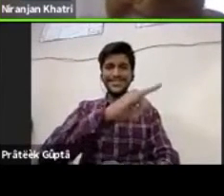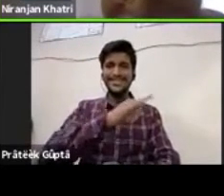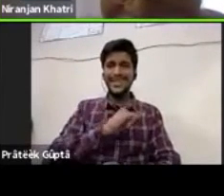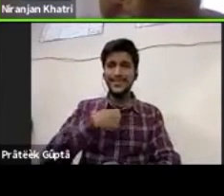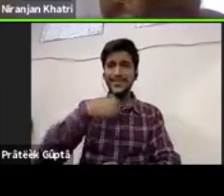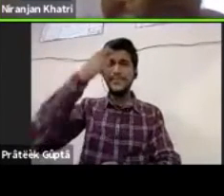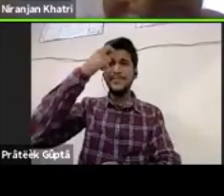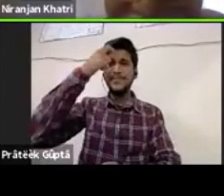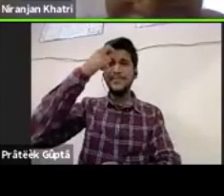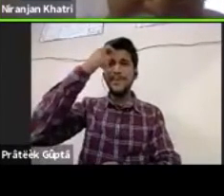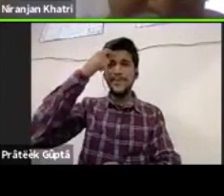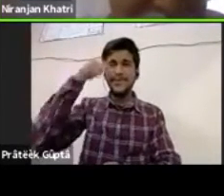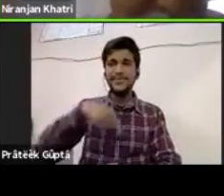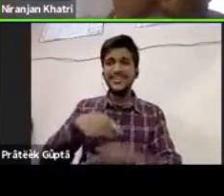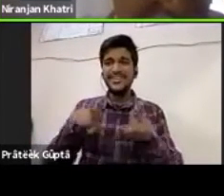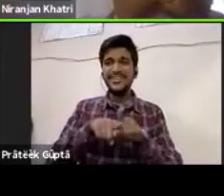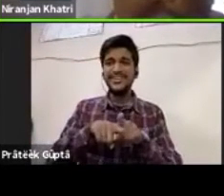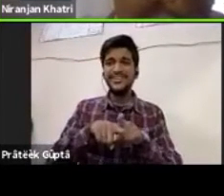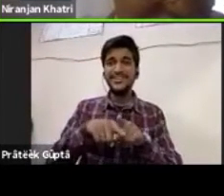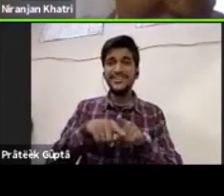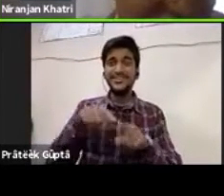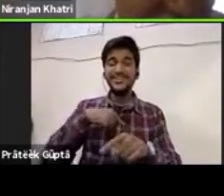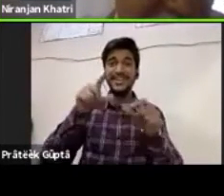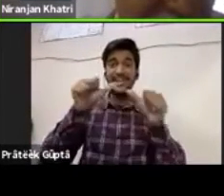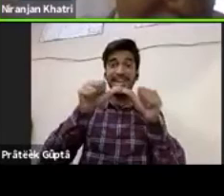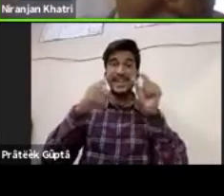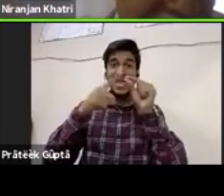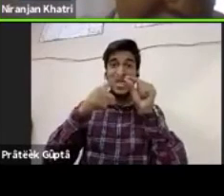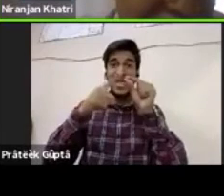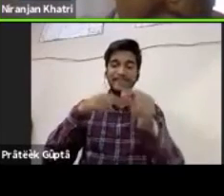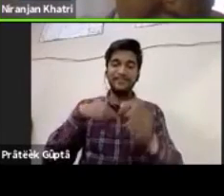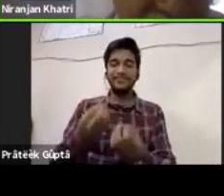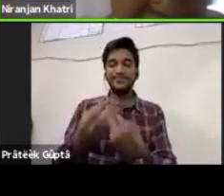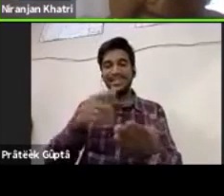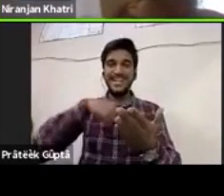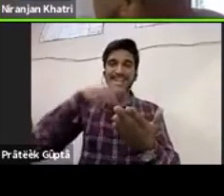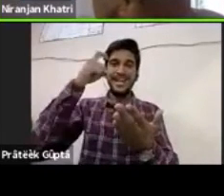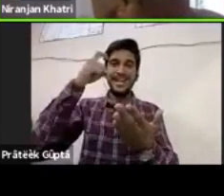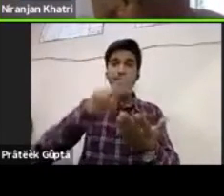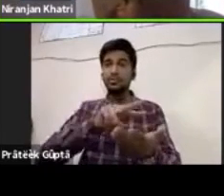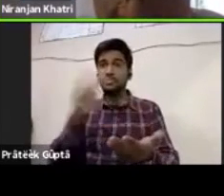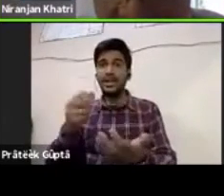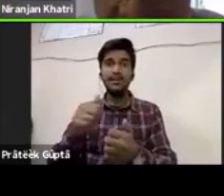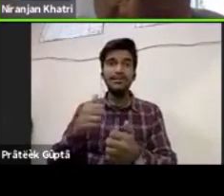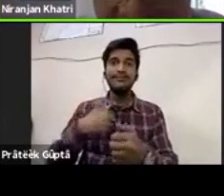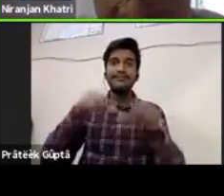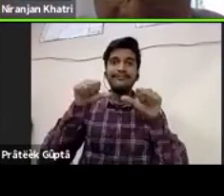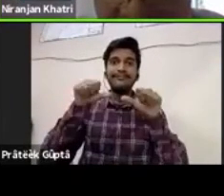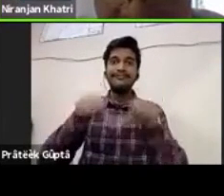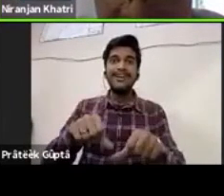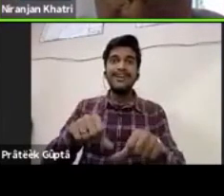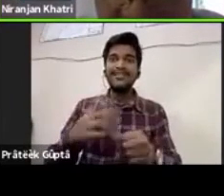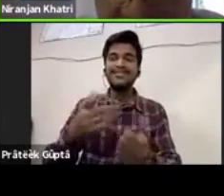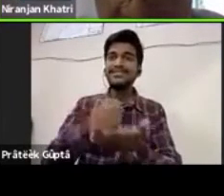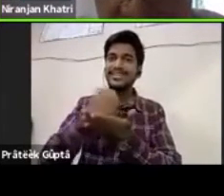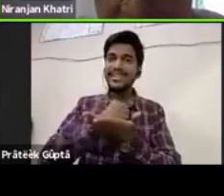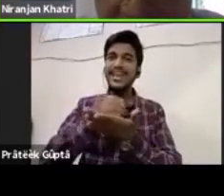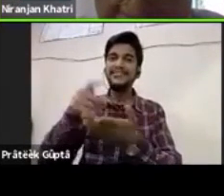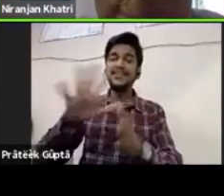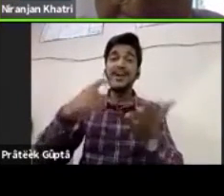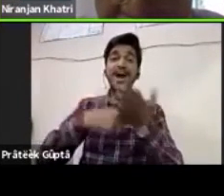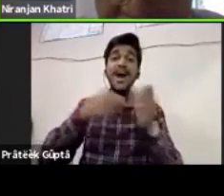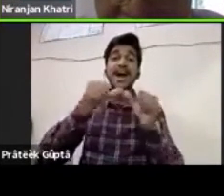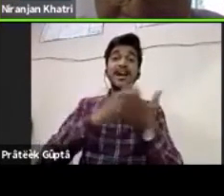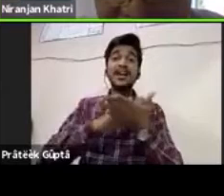मुश्किल से एक ऐप से दूसरे ऐप में जाता हूँ। पर ये सवाल का जवाब शायद राहुल अपने हाथ उठाए थे, तो राहुल कुछ आप